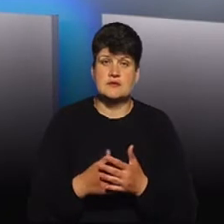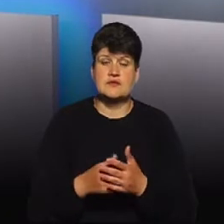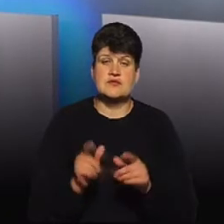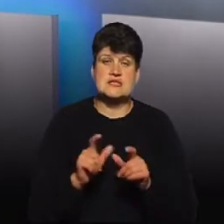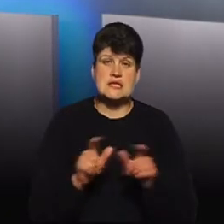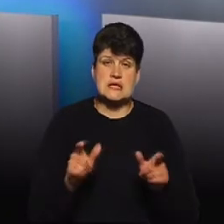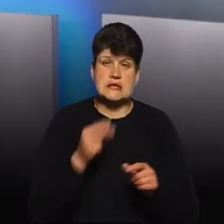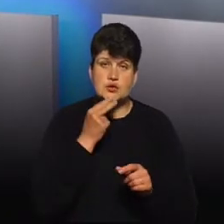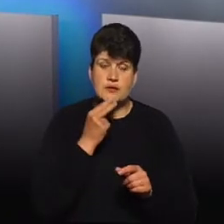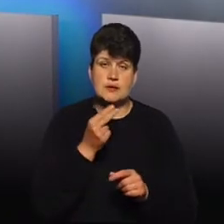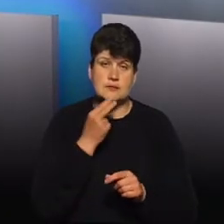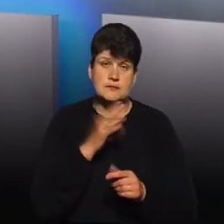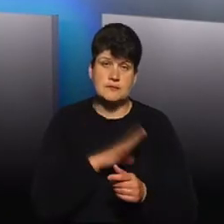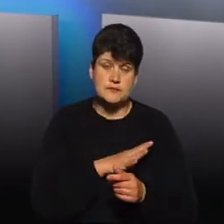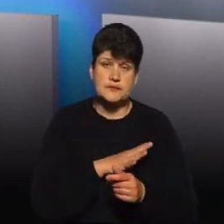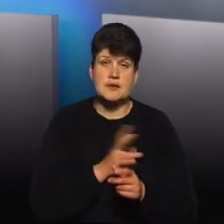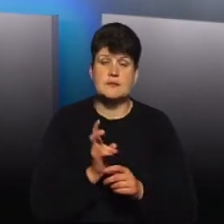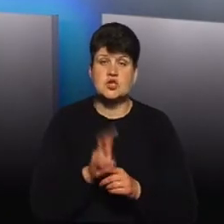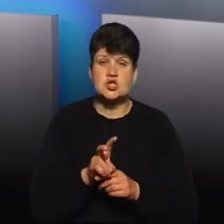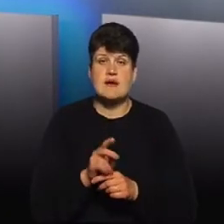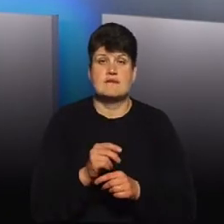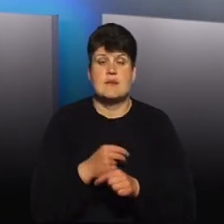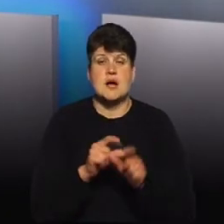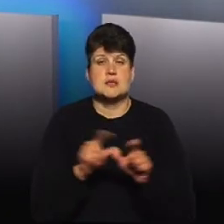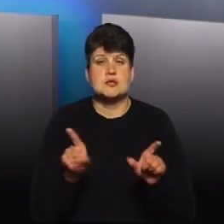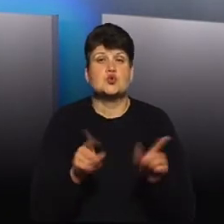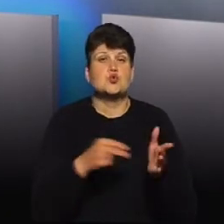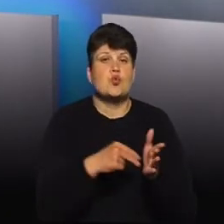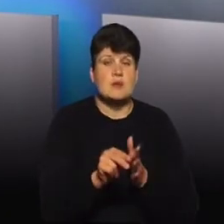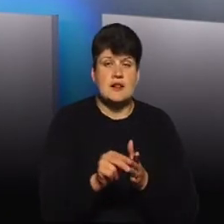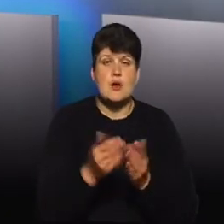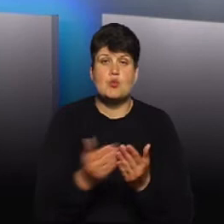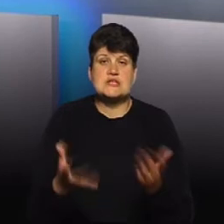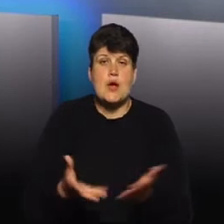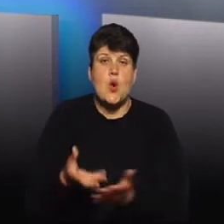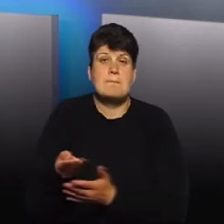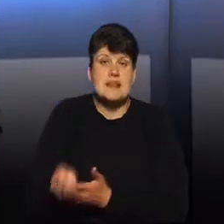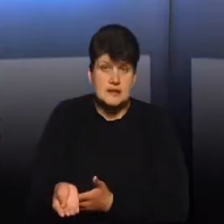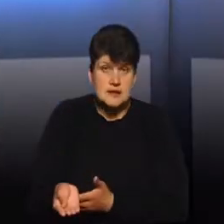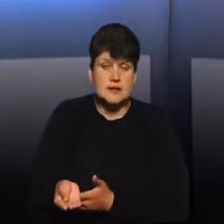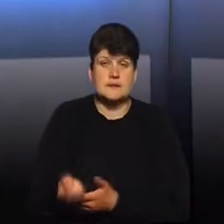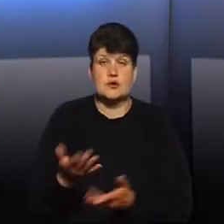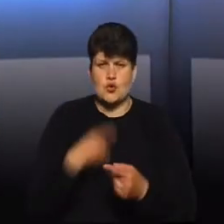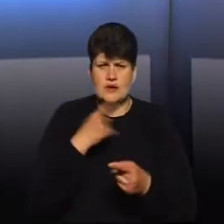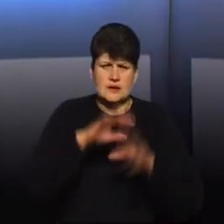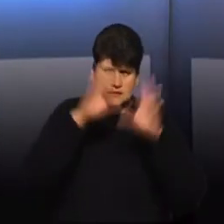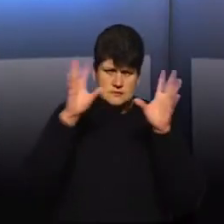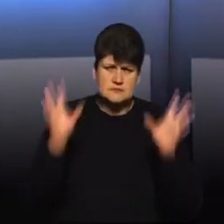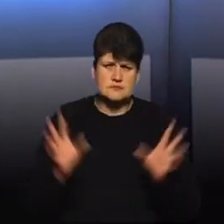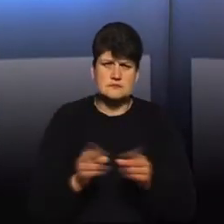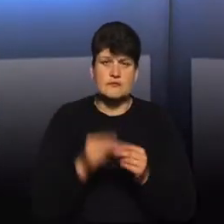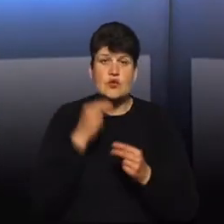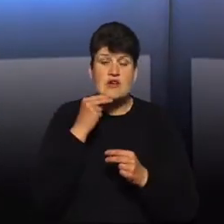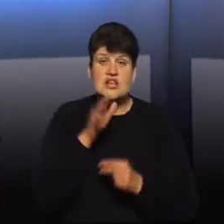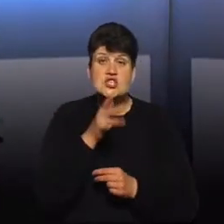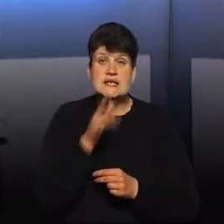зайшла в сувенірну крамницьку, щось купила, зайшла в музей, оплатила. Тобто, якщо говорити глобально, то в кращі часи Тернопільська область